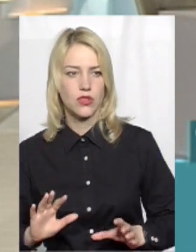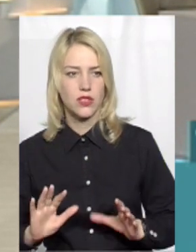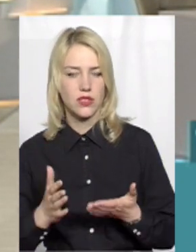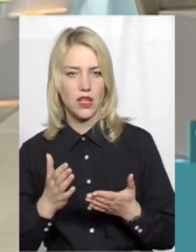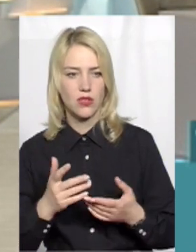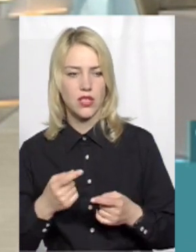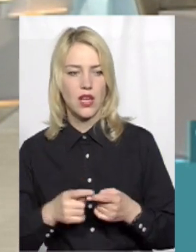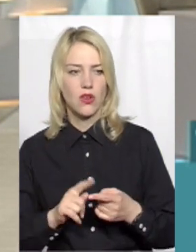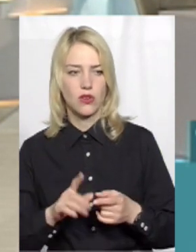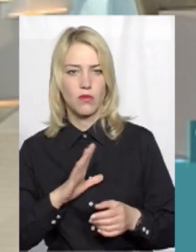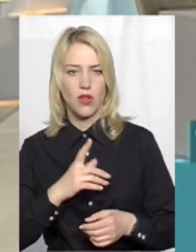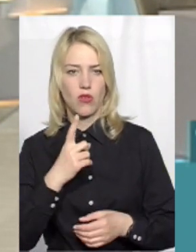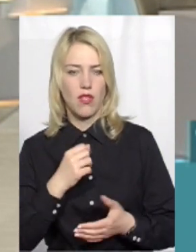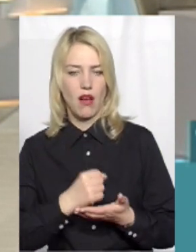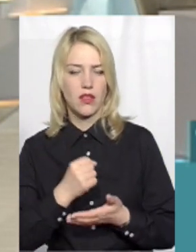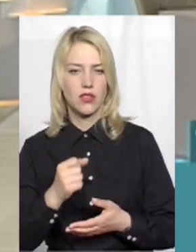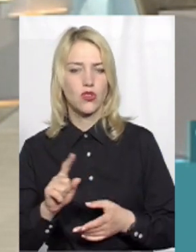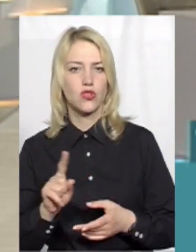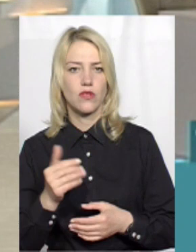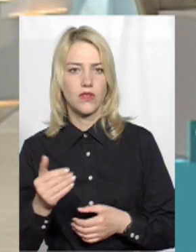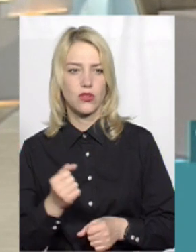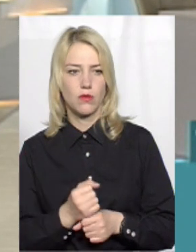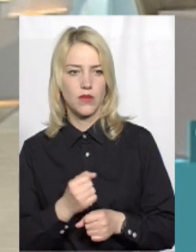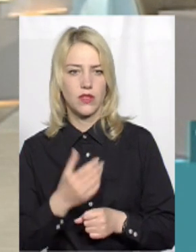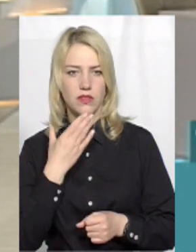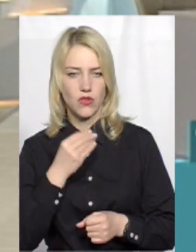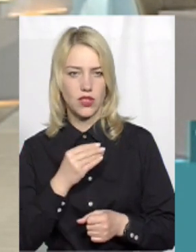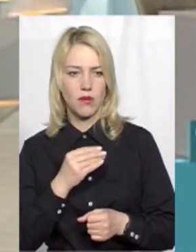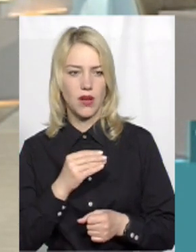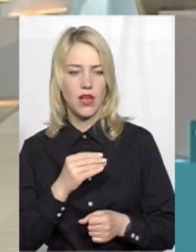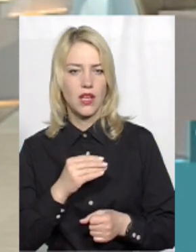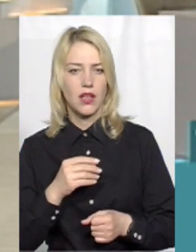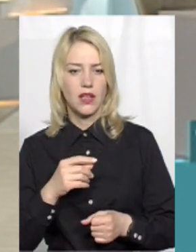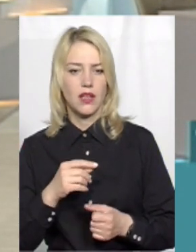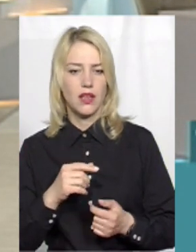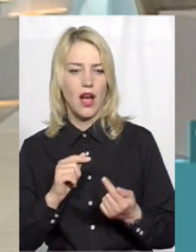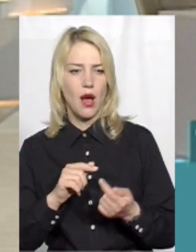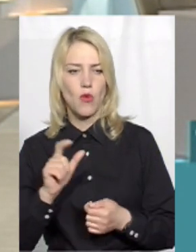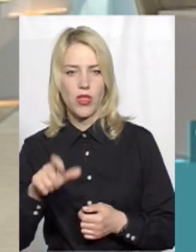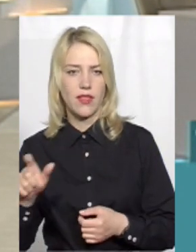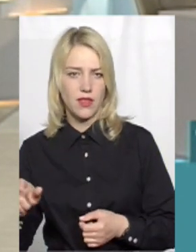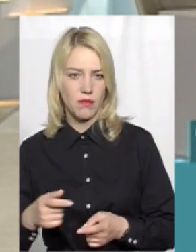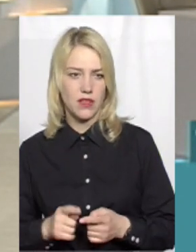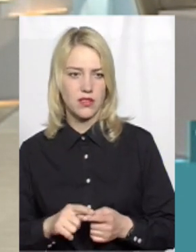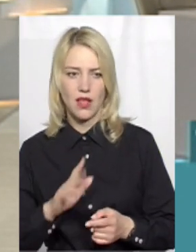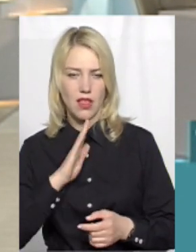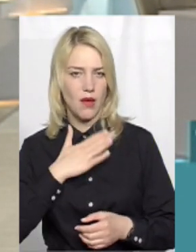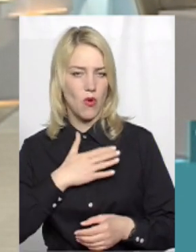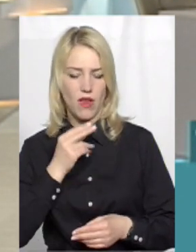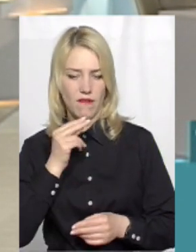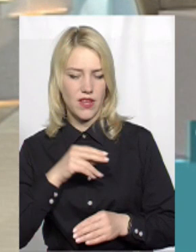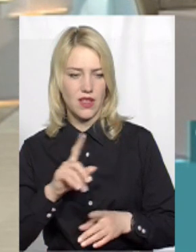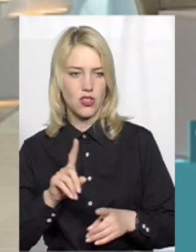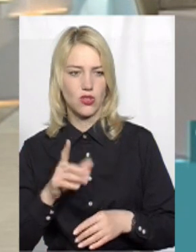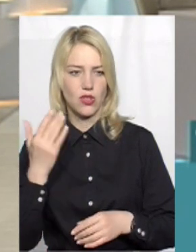сталося, і була тільки одна кандидатура. Що ви зробили зі своїми опонентами? Це, власне, не моя вина, що їх